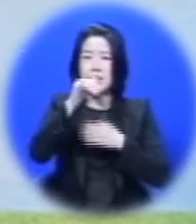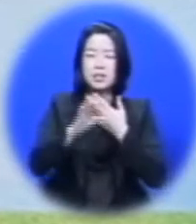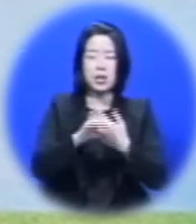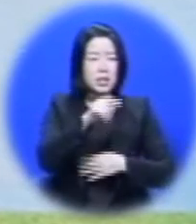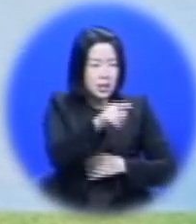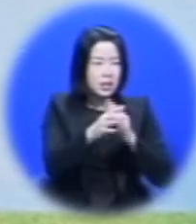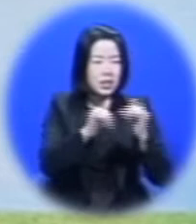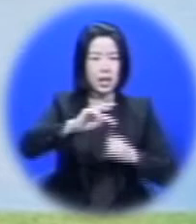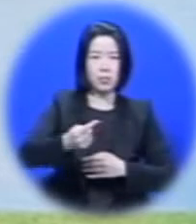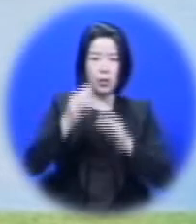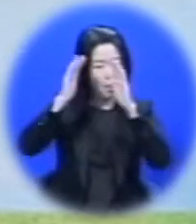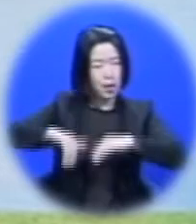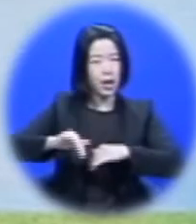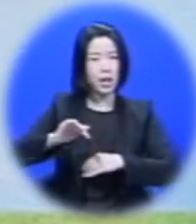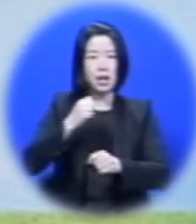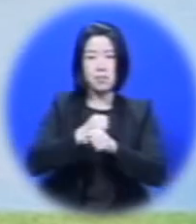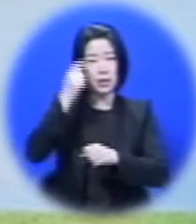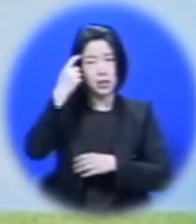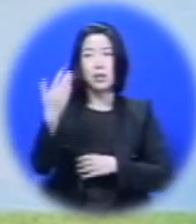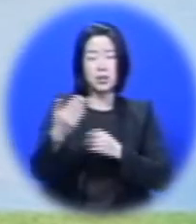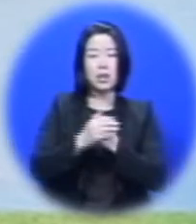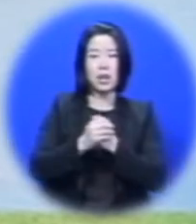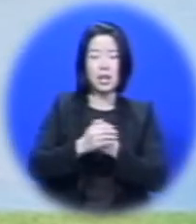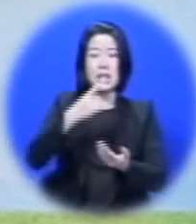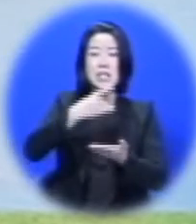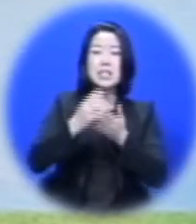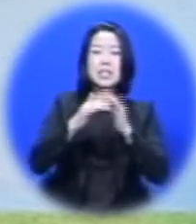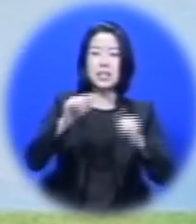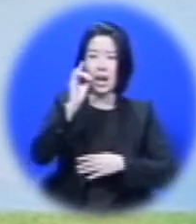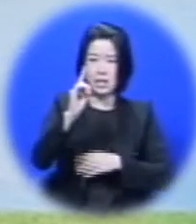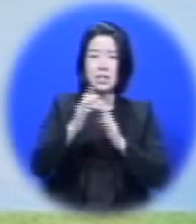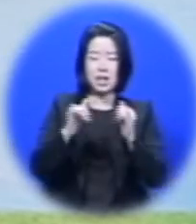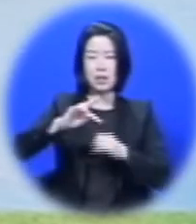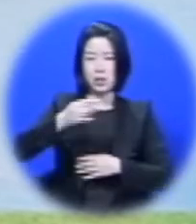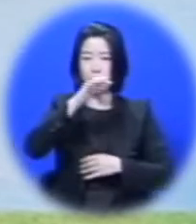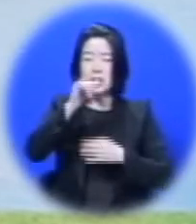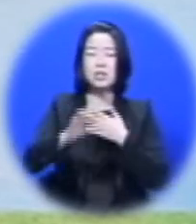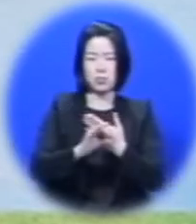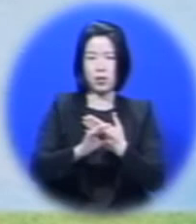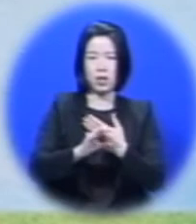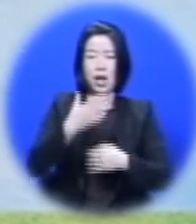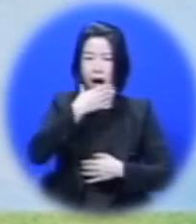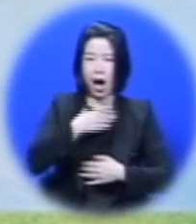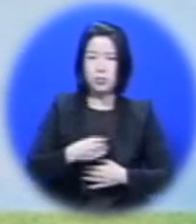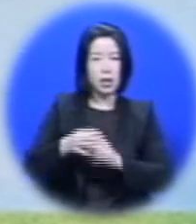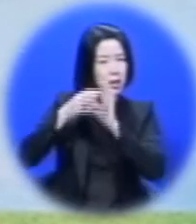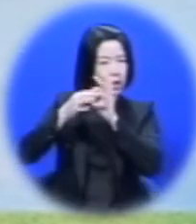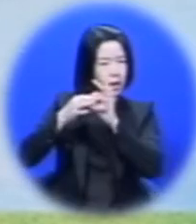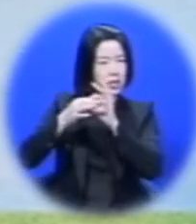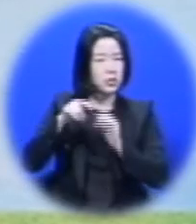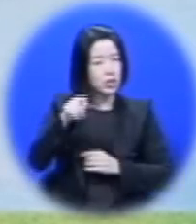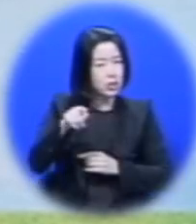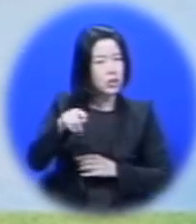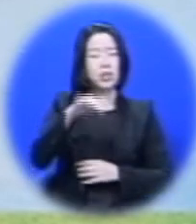그 사람도 같이 망하게 하시겠습니까? 의인이 한 사람이라도 있으면 아브라함의 관심은 거기에